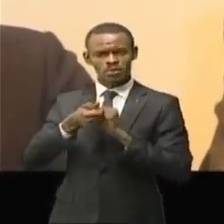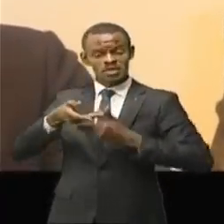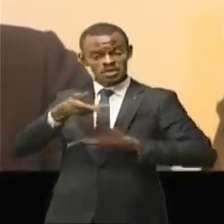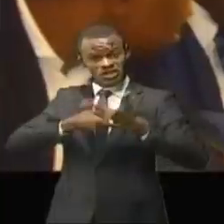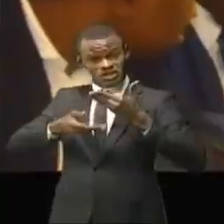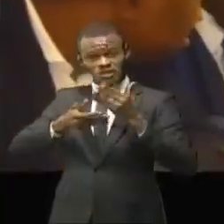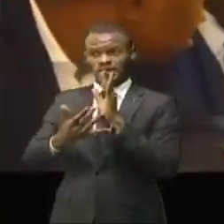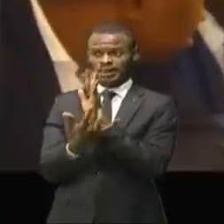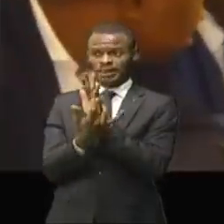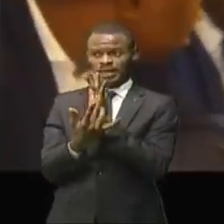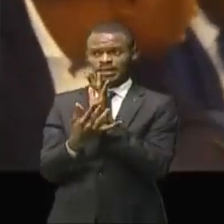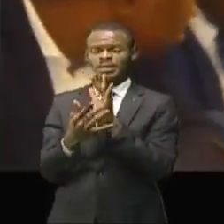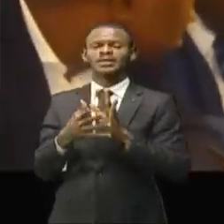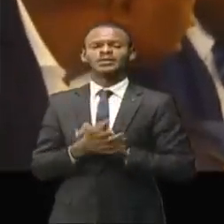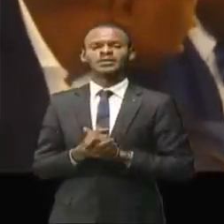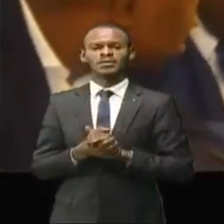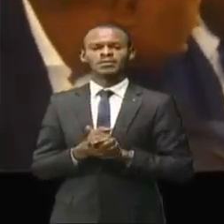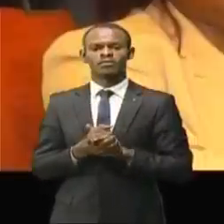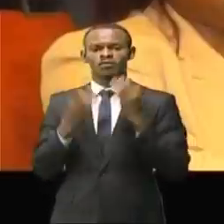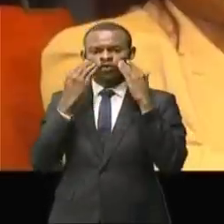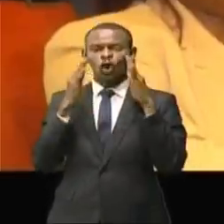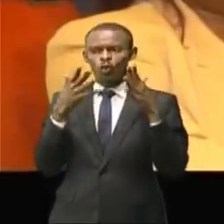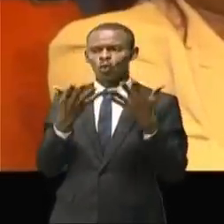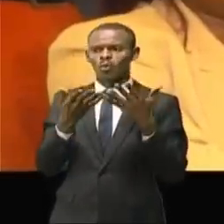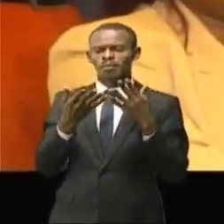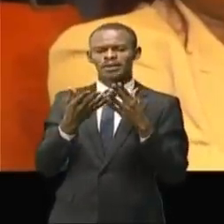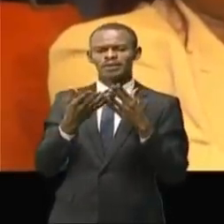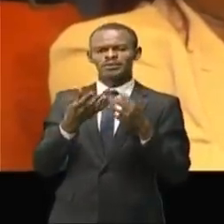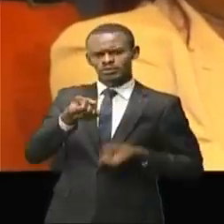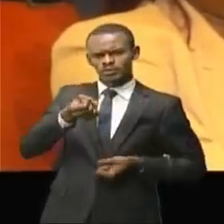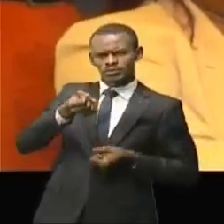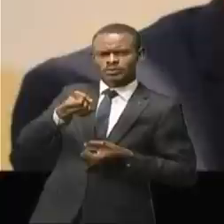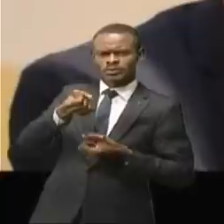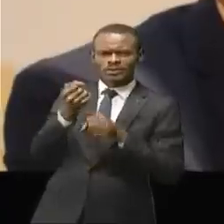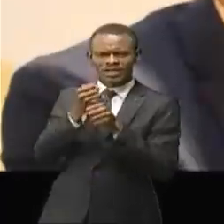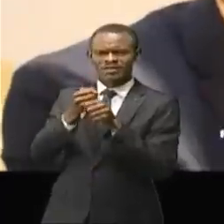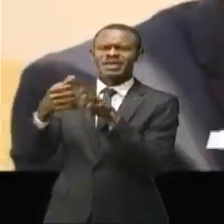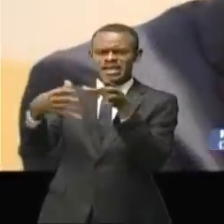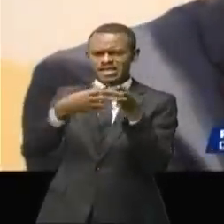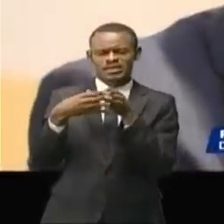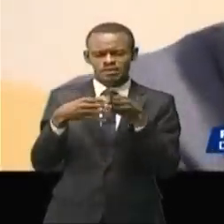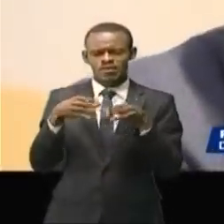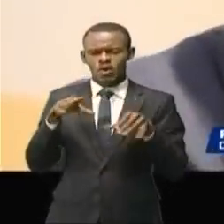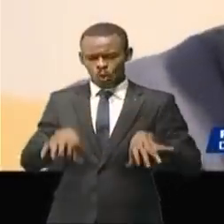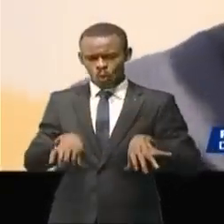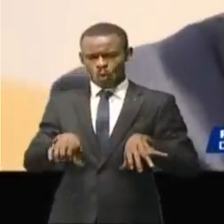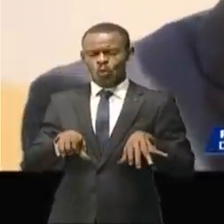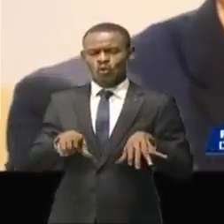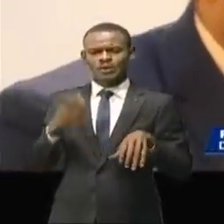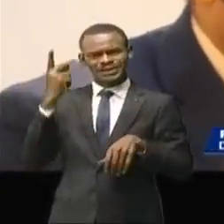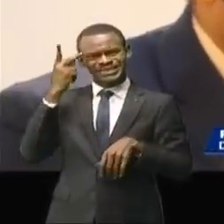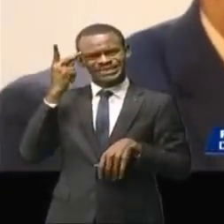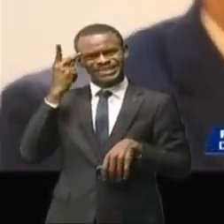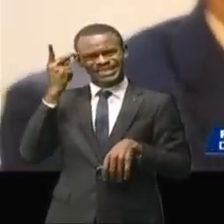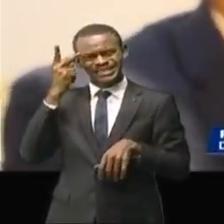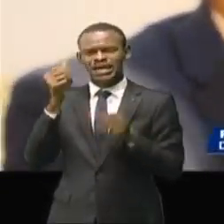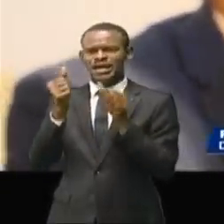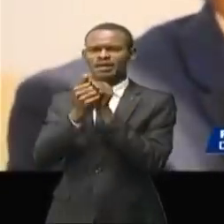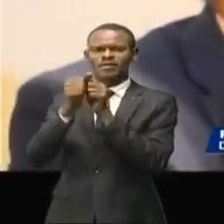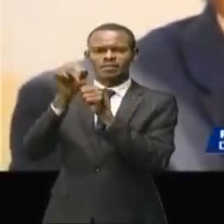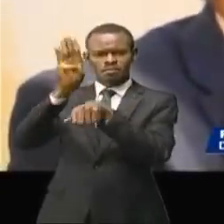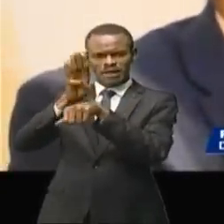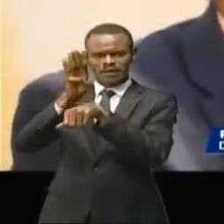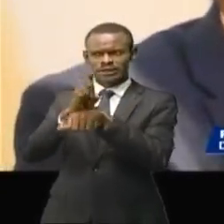sollicitation qui les équilibres que nous aurons le plaisir de partager dans leur